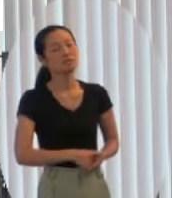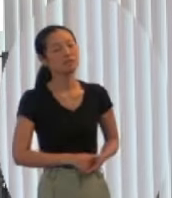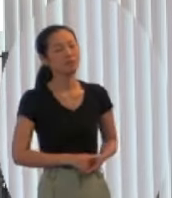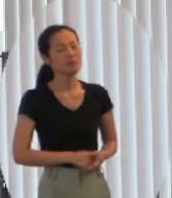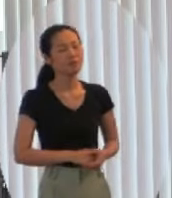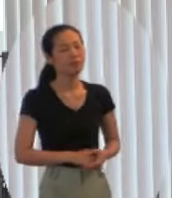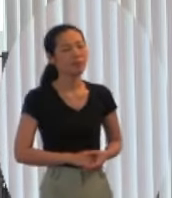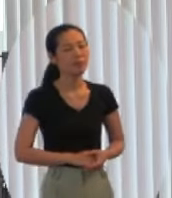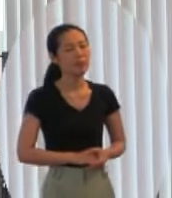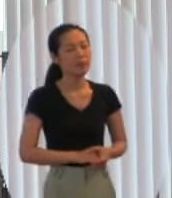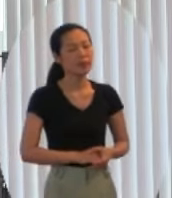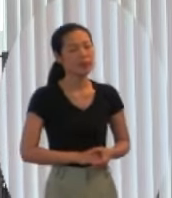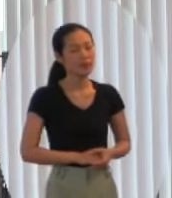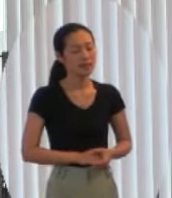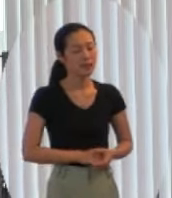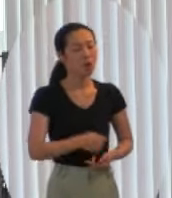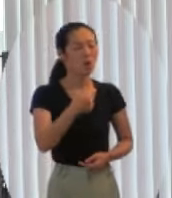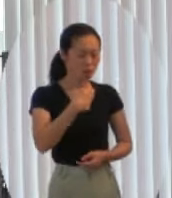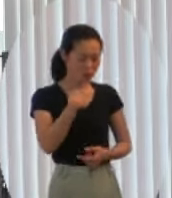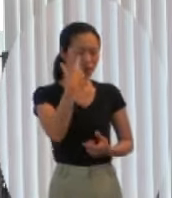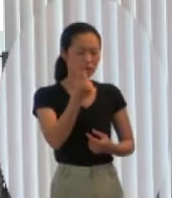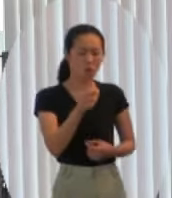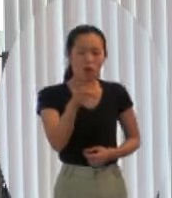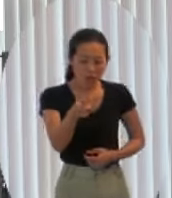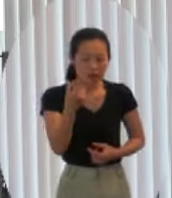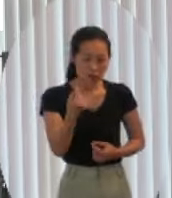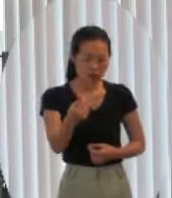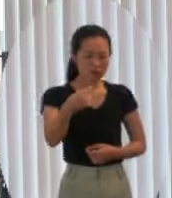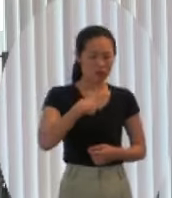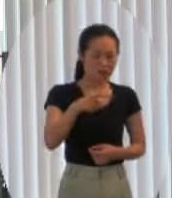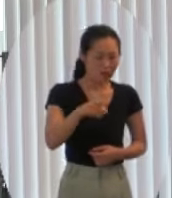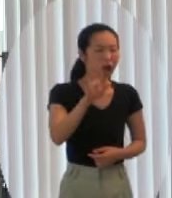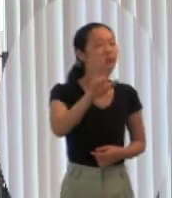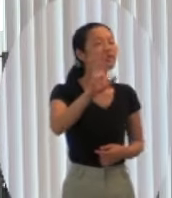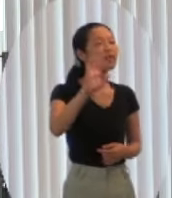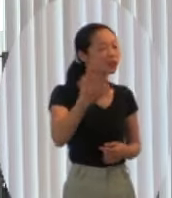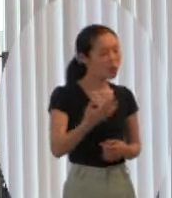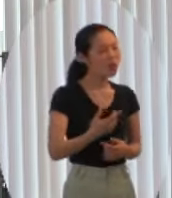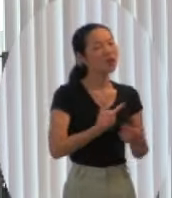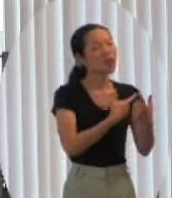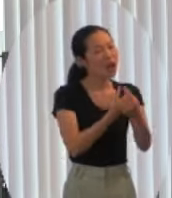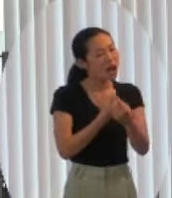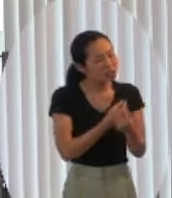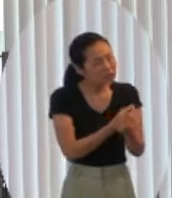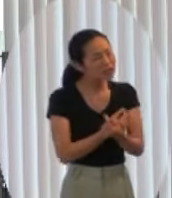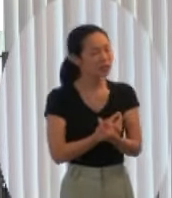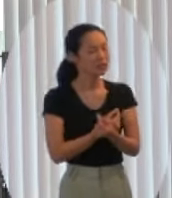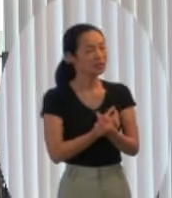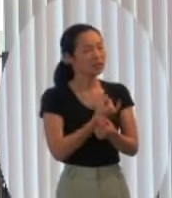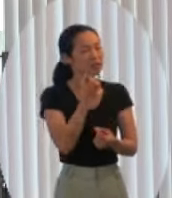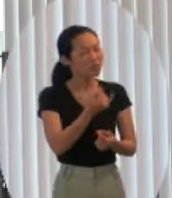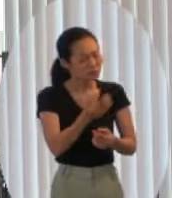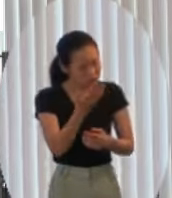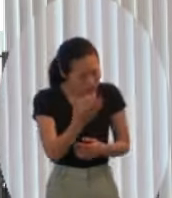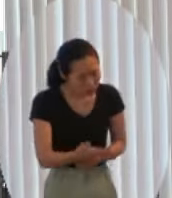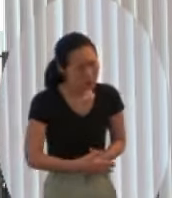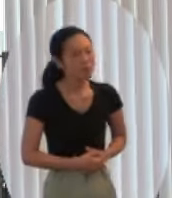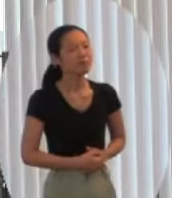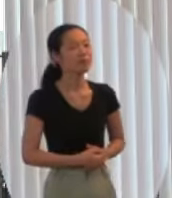るべきところはあるんだよと。でも互いに忍び合いなさいと。互いに忍耐しなきゃいけない